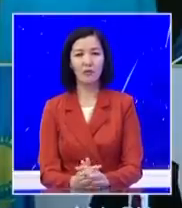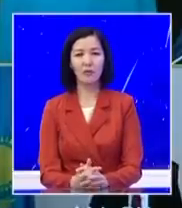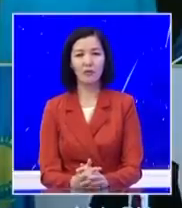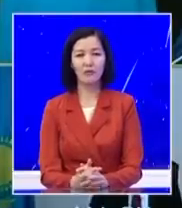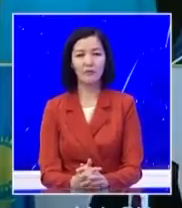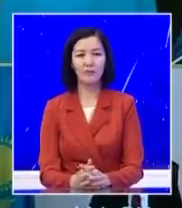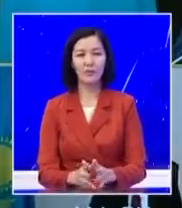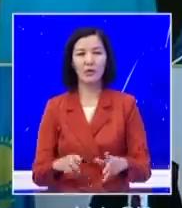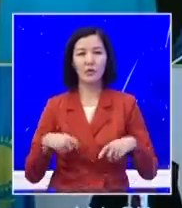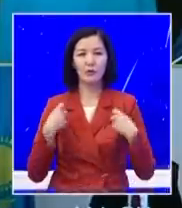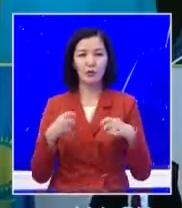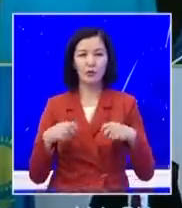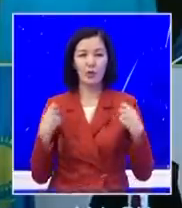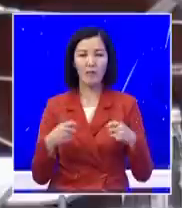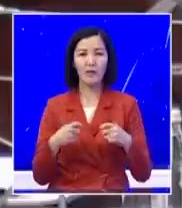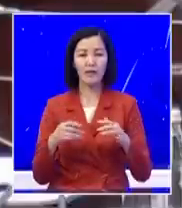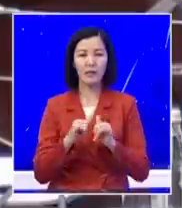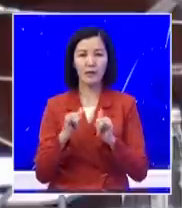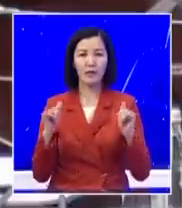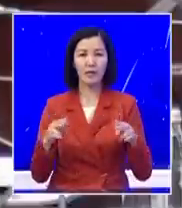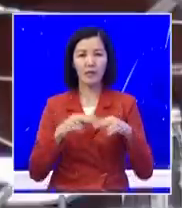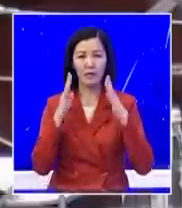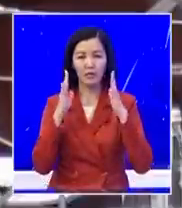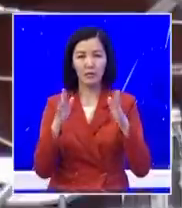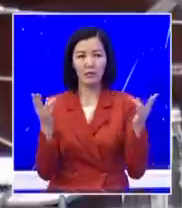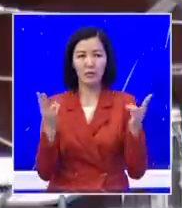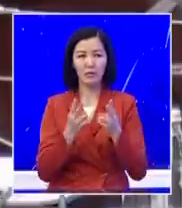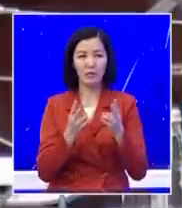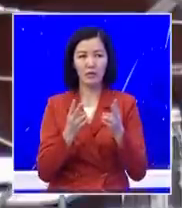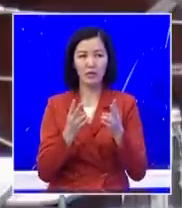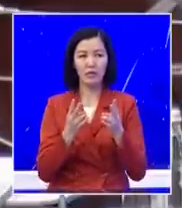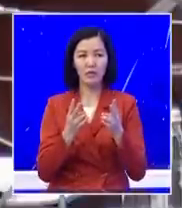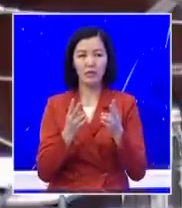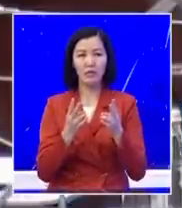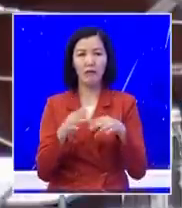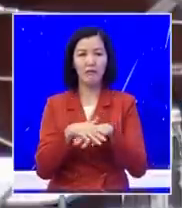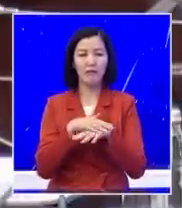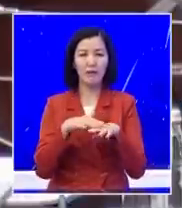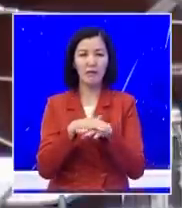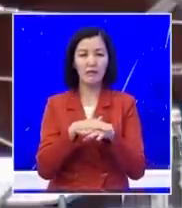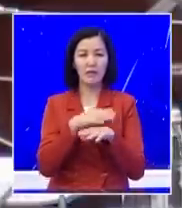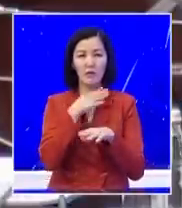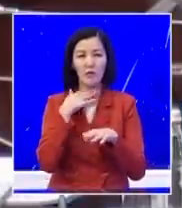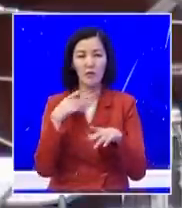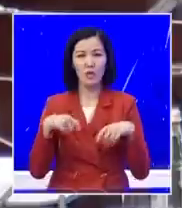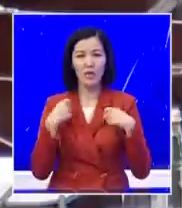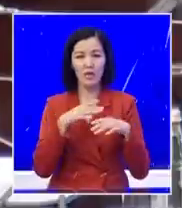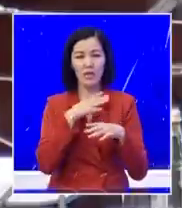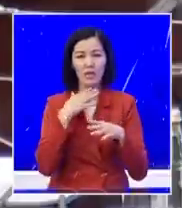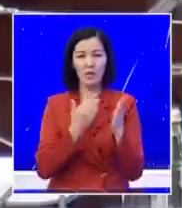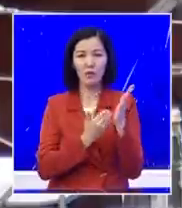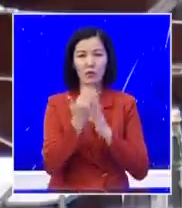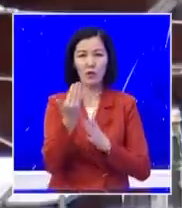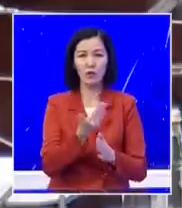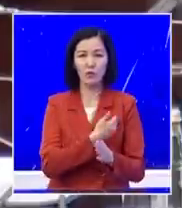Ұсақ мал басының санын ұлғайтуға ерекше назар аудару қажет. Сырықты нарықтардағы қой етіне